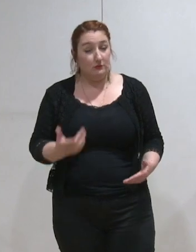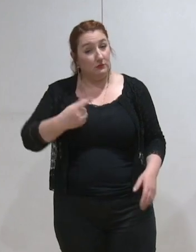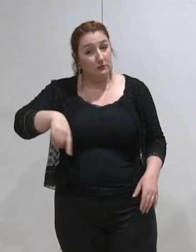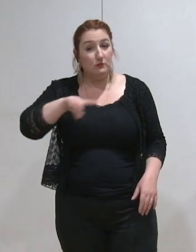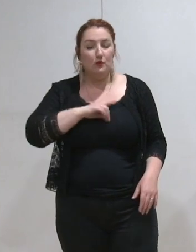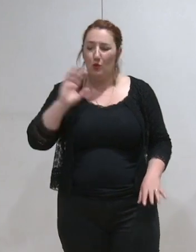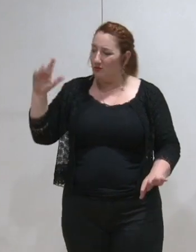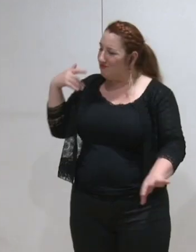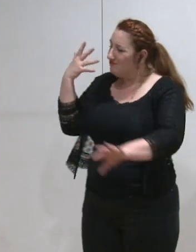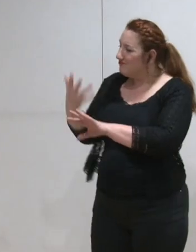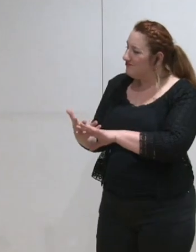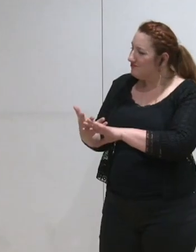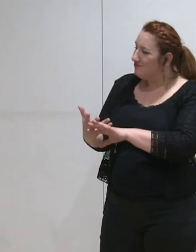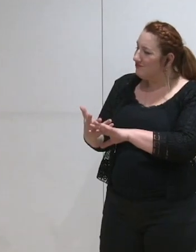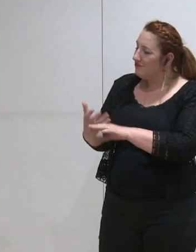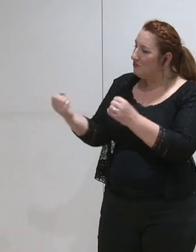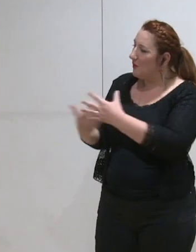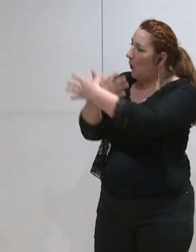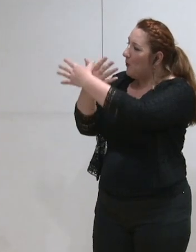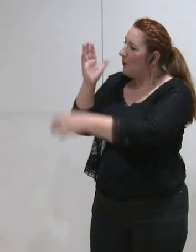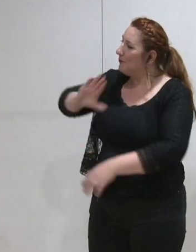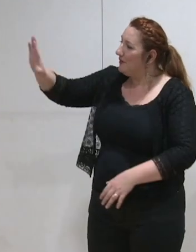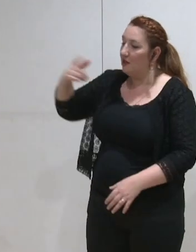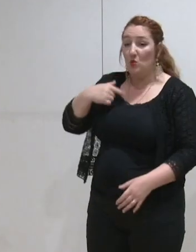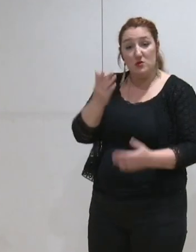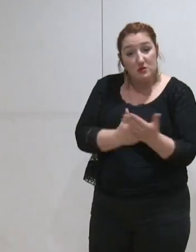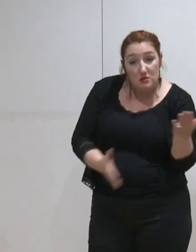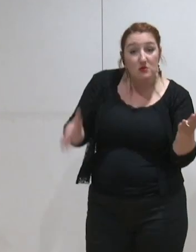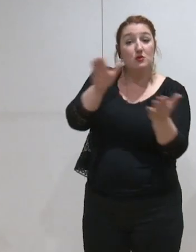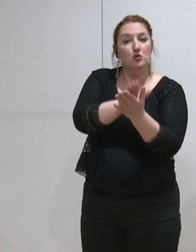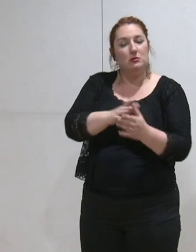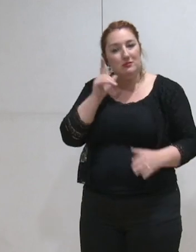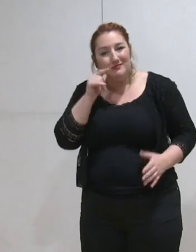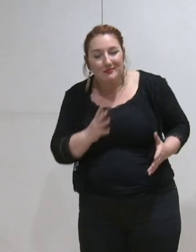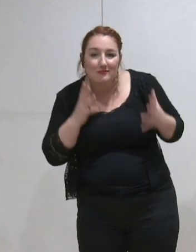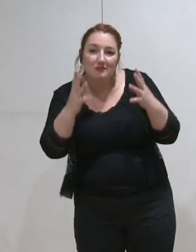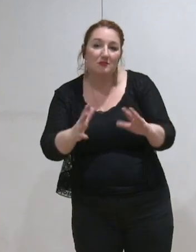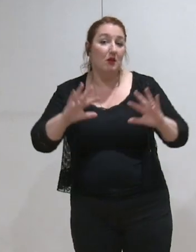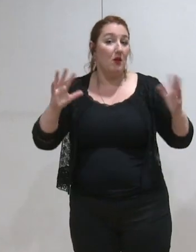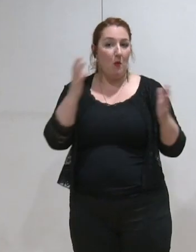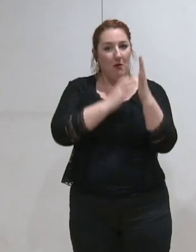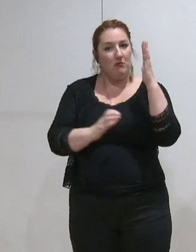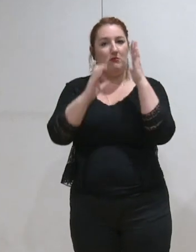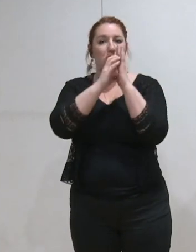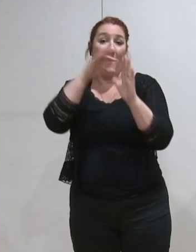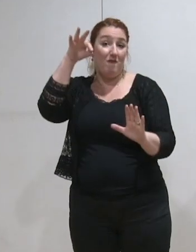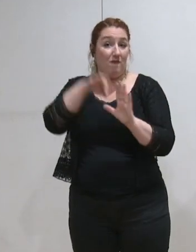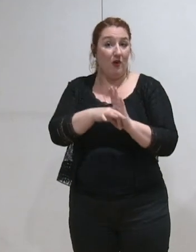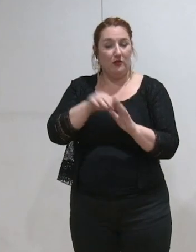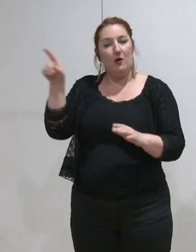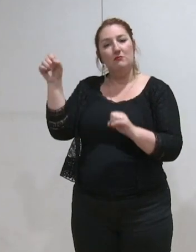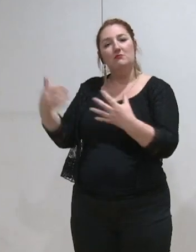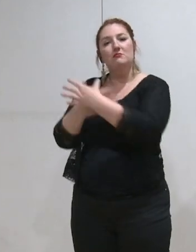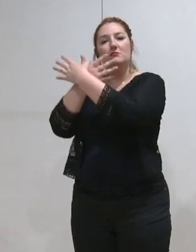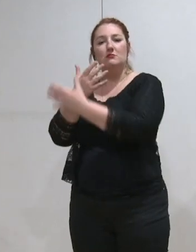ce qui a été fait jusqu'à présent au niveau de la métropole avec notamment Le Vot d'une délibération qui inscrit la métropole dans l'expérimentation de la